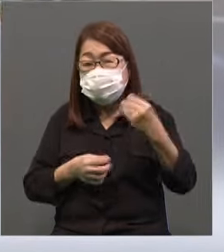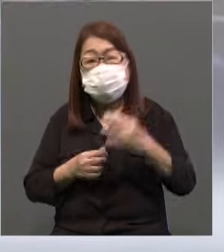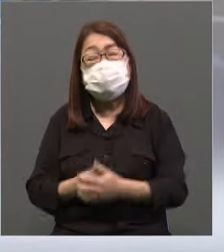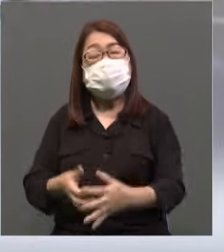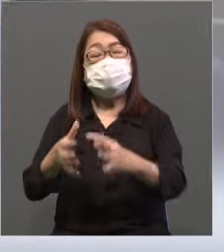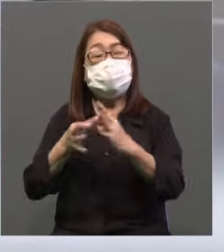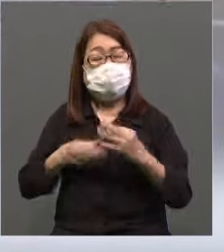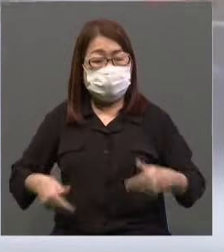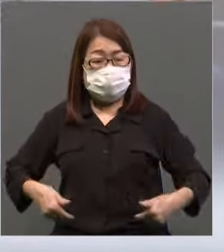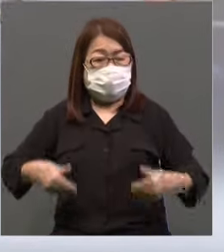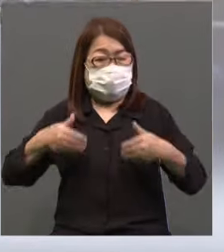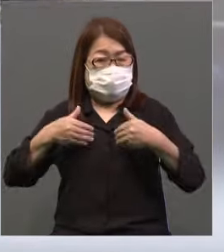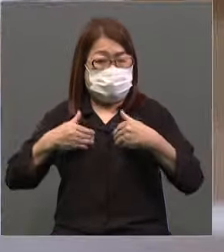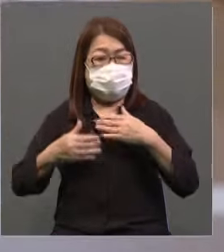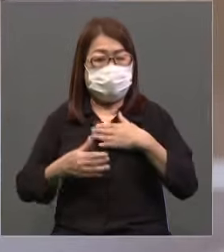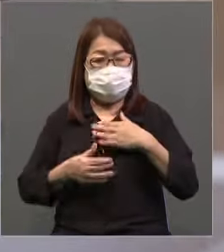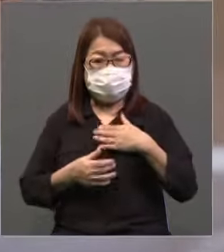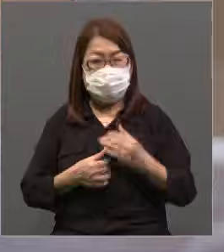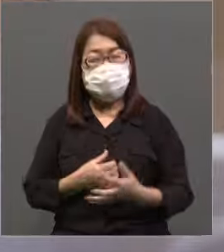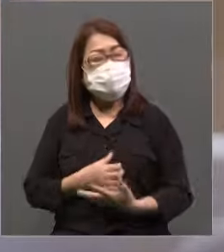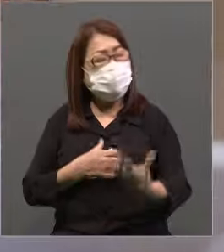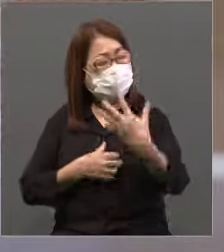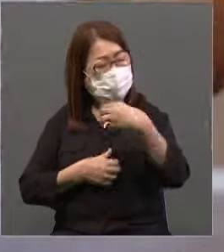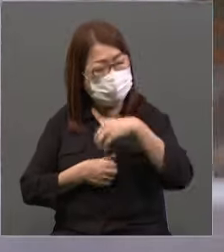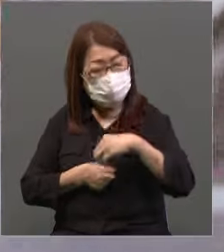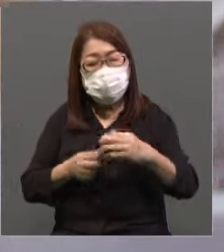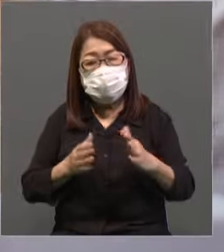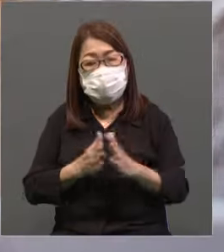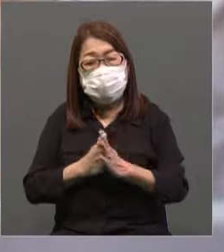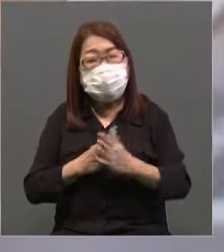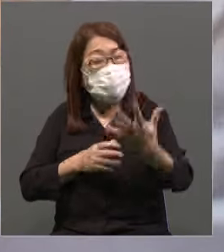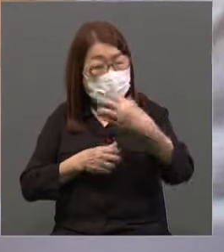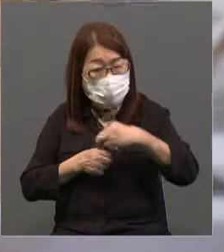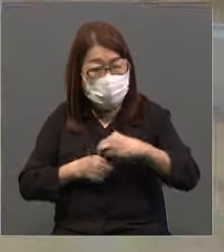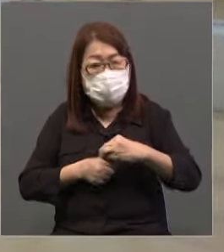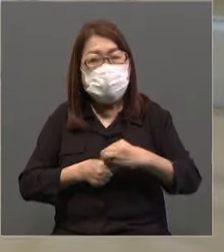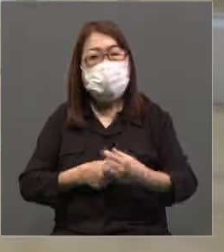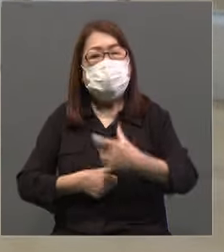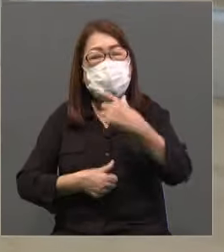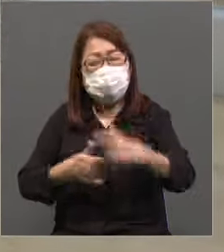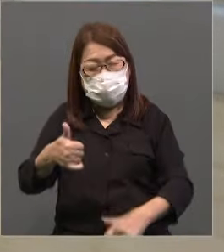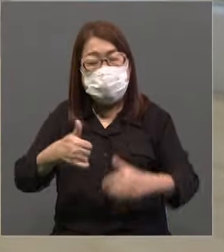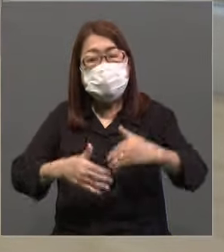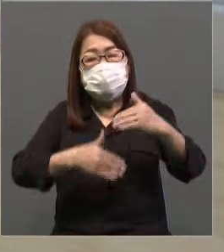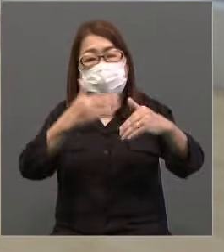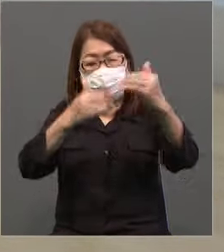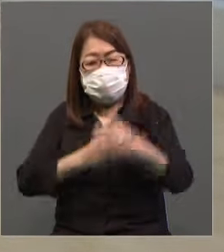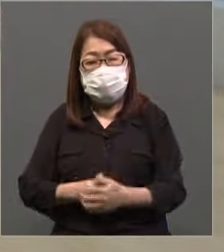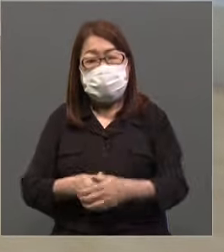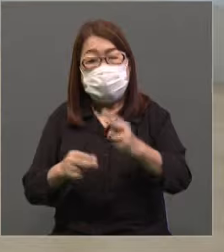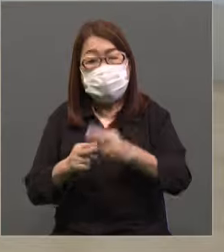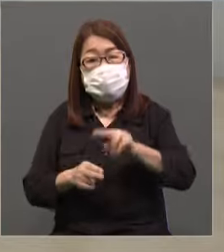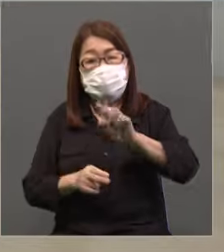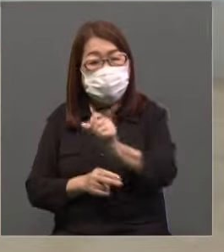อยู่ในชีวิตอยู่แล้วอะค่ะดนตรีมันควบคู่กับพัฒนาการ JMC เนี่ยชื่อเต็มๆก็คือ Junior